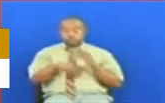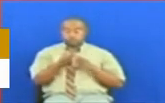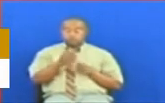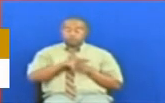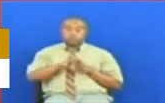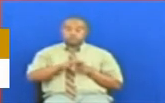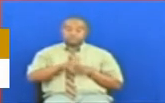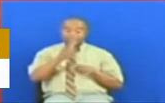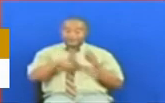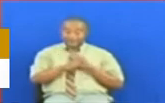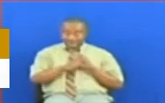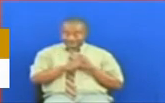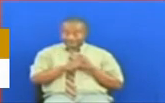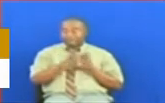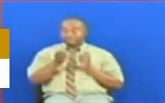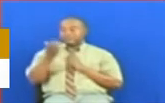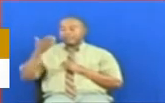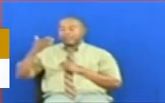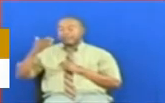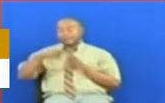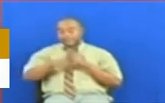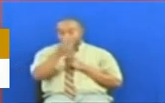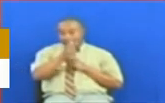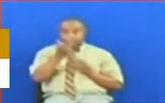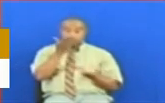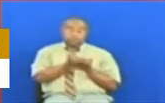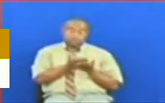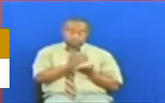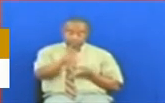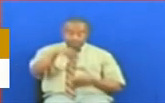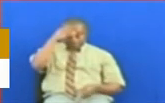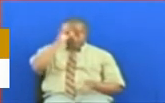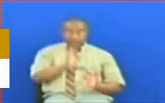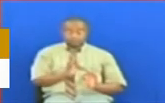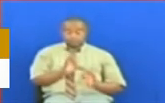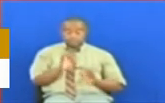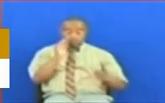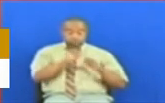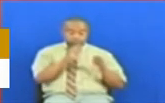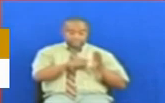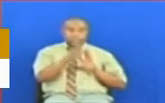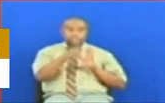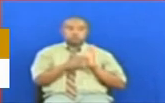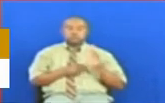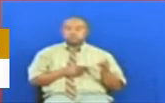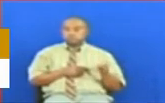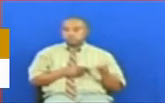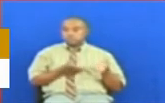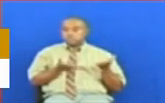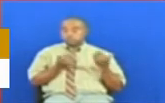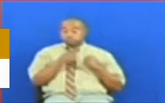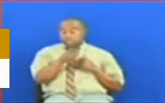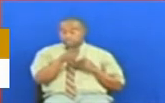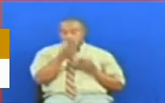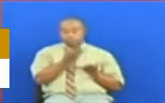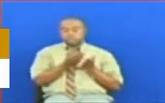matumizi ya ndani na nchi, ya ndani ya nchi. Mapendekezo haya yamezingatiwa na yataingizwa katika kanuni kwa sababu ni ya